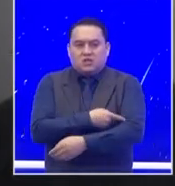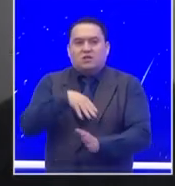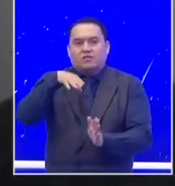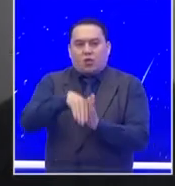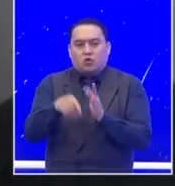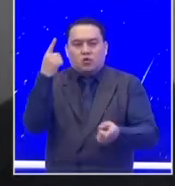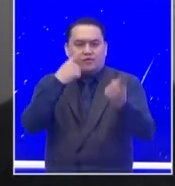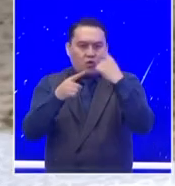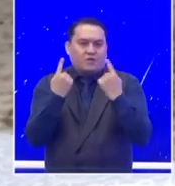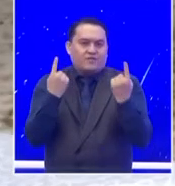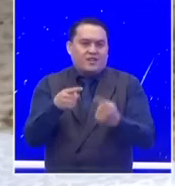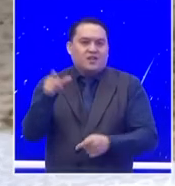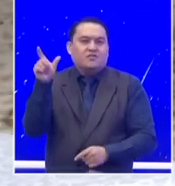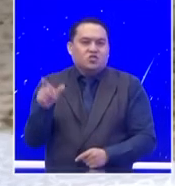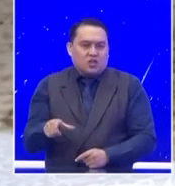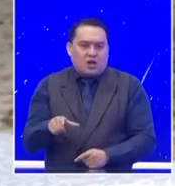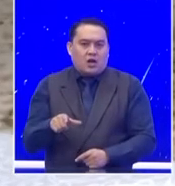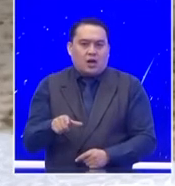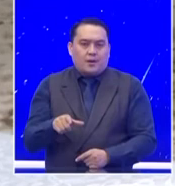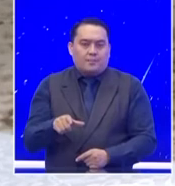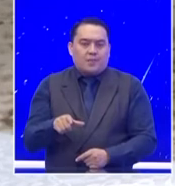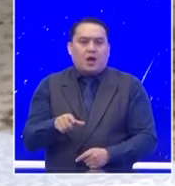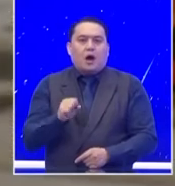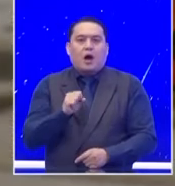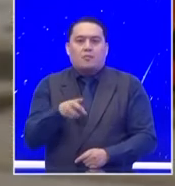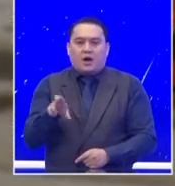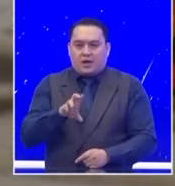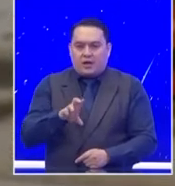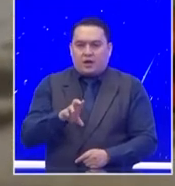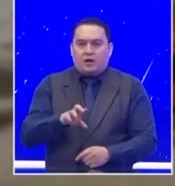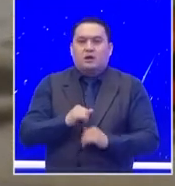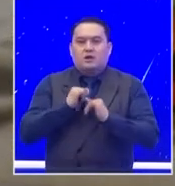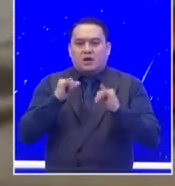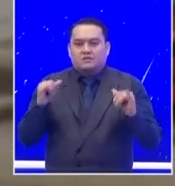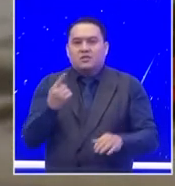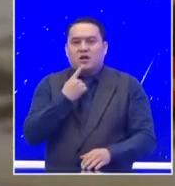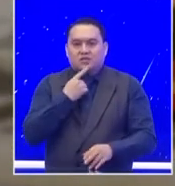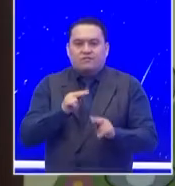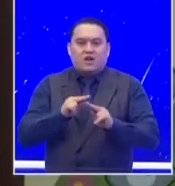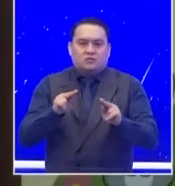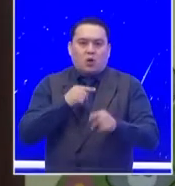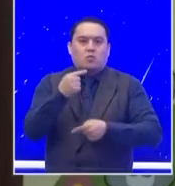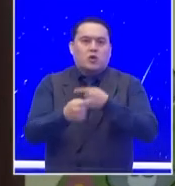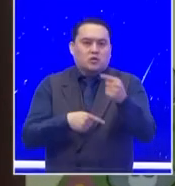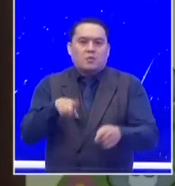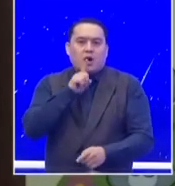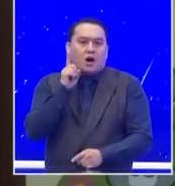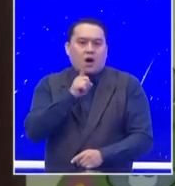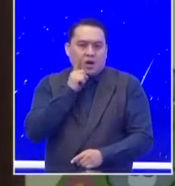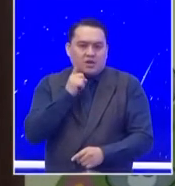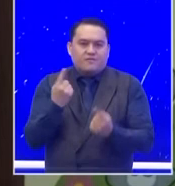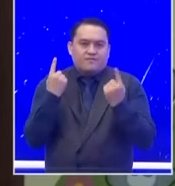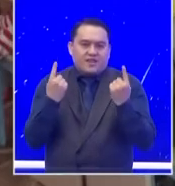Роль творчества великого мыслителя и просветителя Абая Кунамбаева в развитии языка и воспитании подрастающего